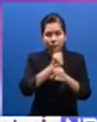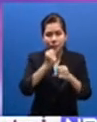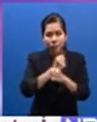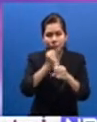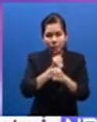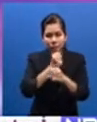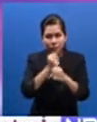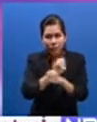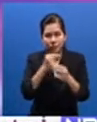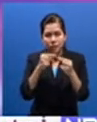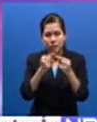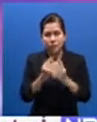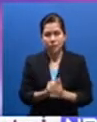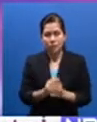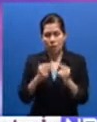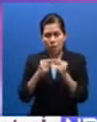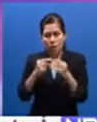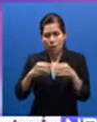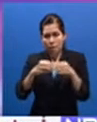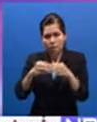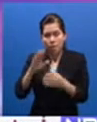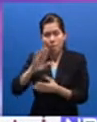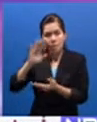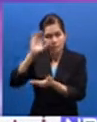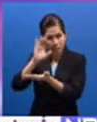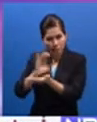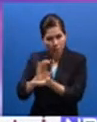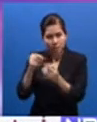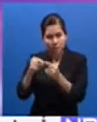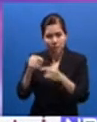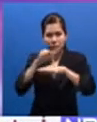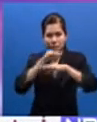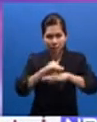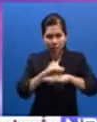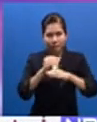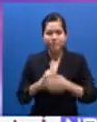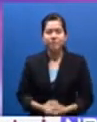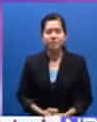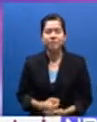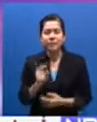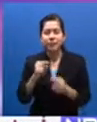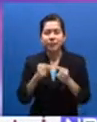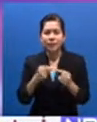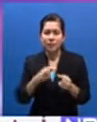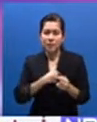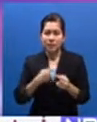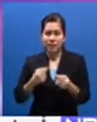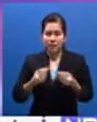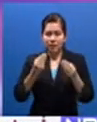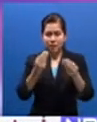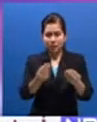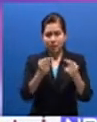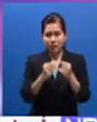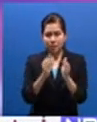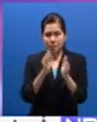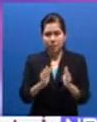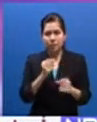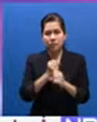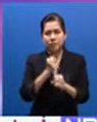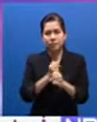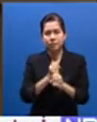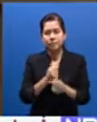ข้าราชการตำรวจและบุคคลที่บรรจุด้วยโอนเป็นข้าราชการตำรวจชั้นสัญญาบัตรเพื่อเป็นขวัญกำลังใจให้กับผู้ปฏิบัติหน้า